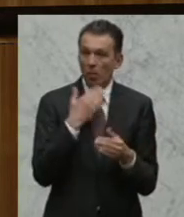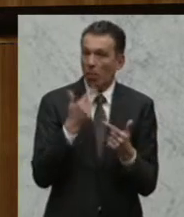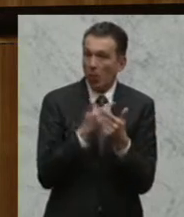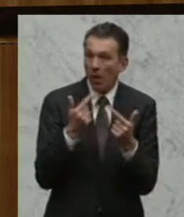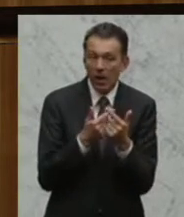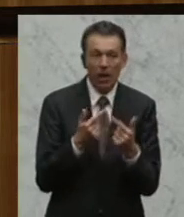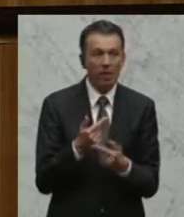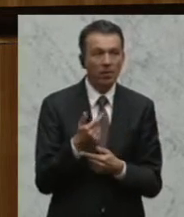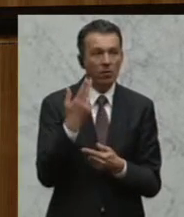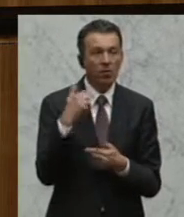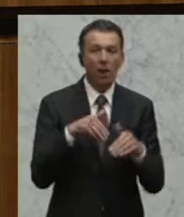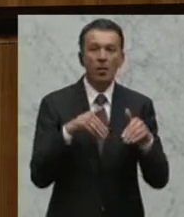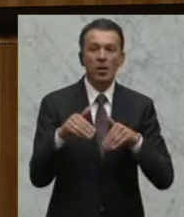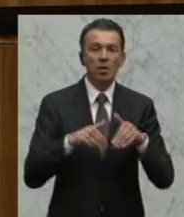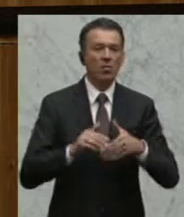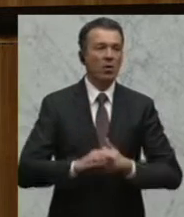Minister,